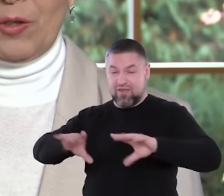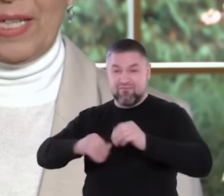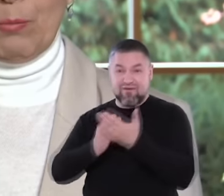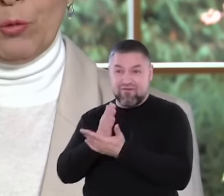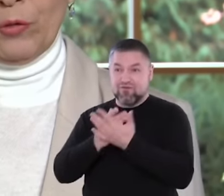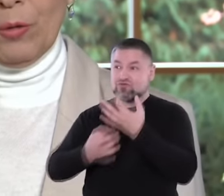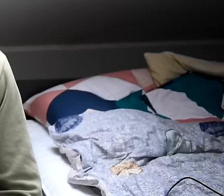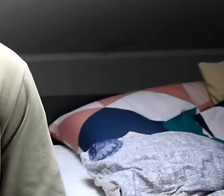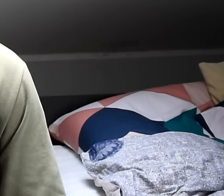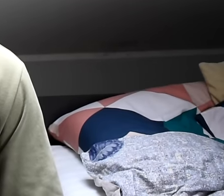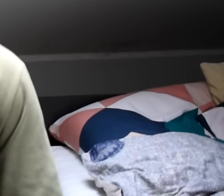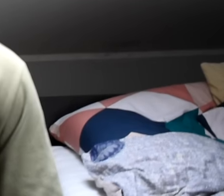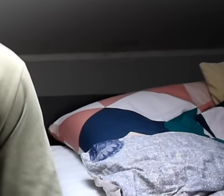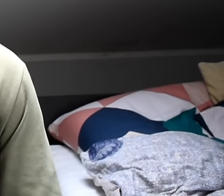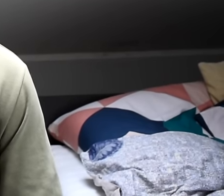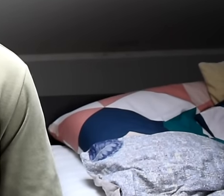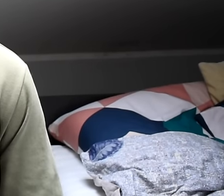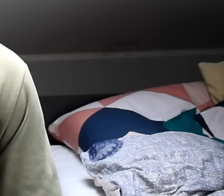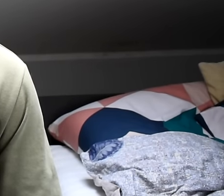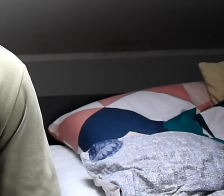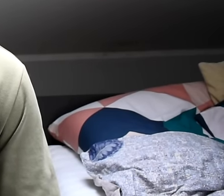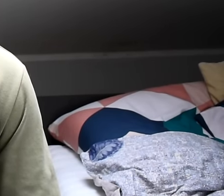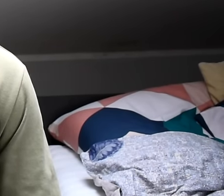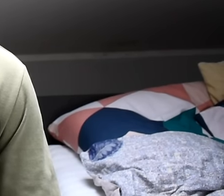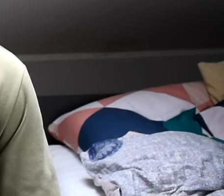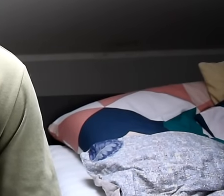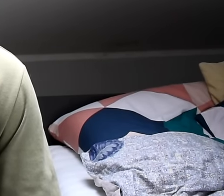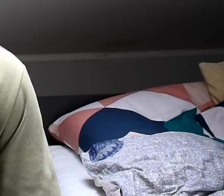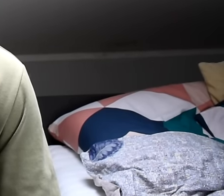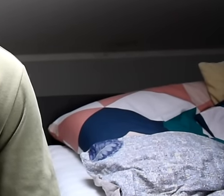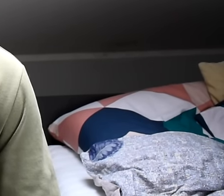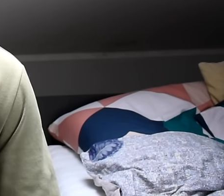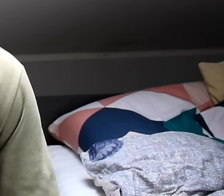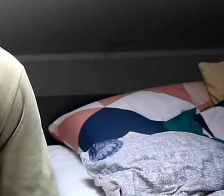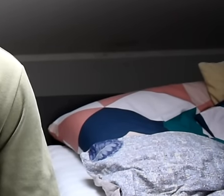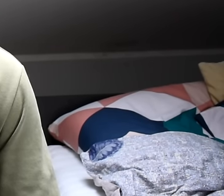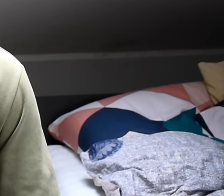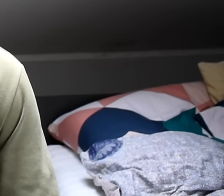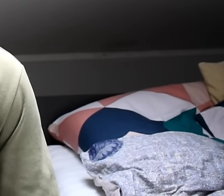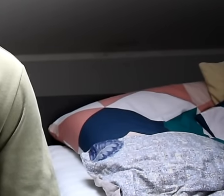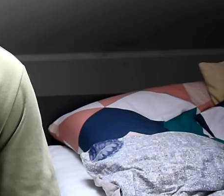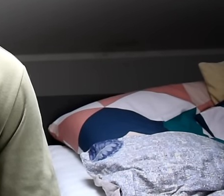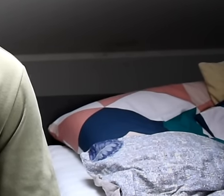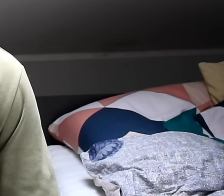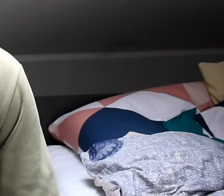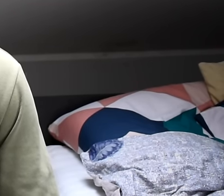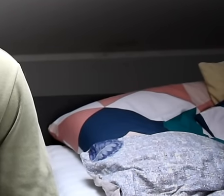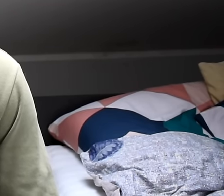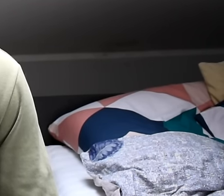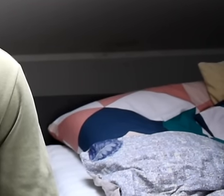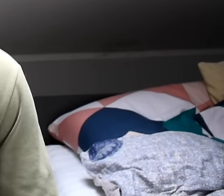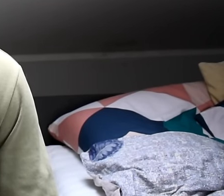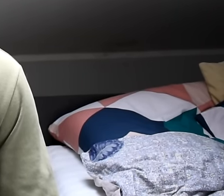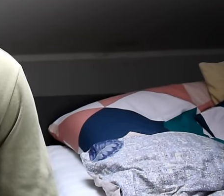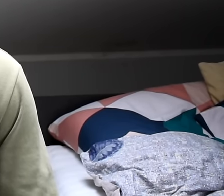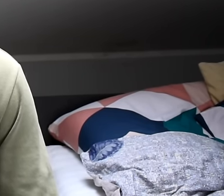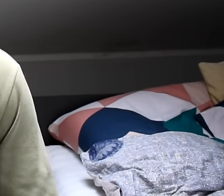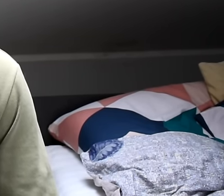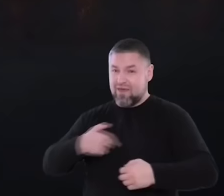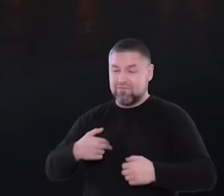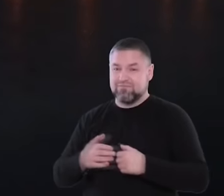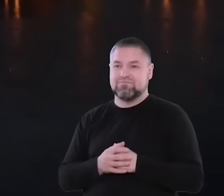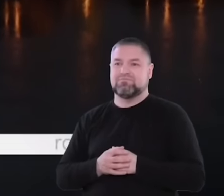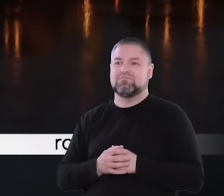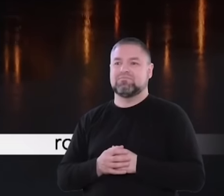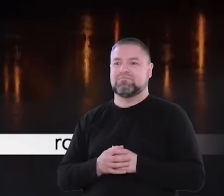we wszystko, co nam mówią? To jest dziwne. Dlaczego ty mówisz, że instynkt ci nie zawiódł, jak się w sumie nie dowiedziałaś i nie udowodniłaś tego, że chcecie na siano? Dziwne